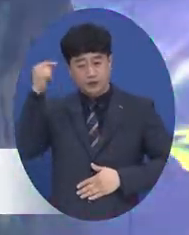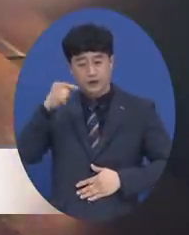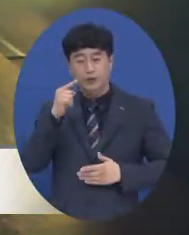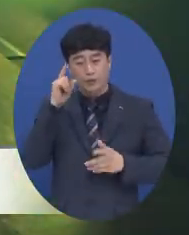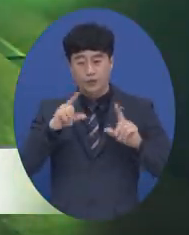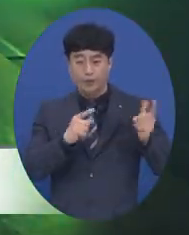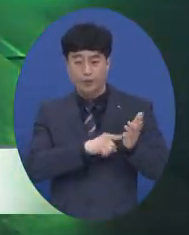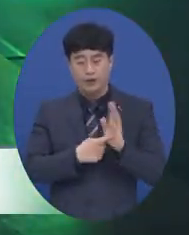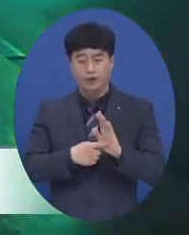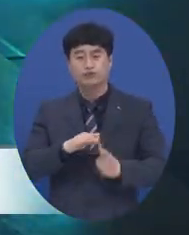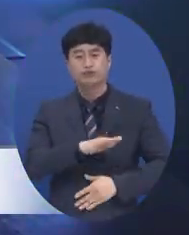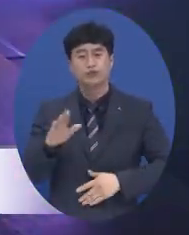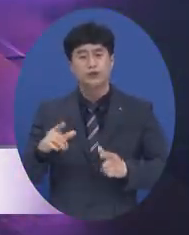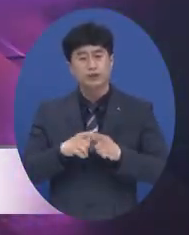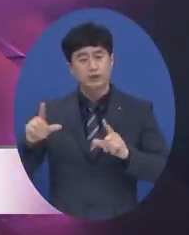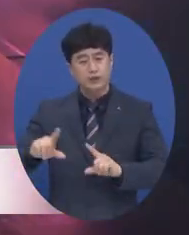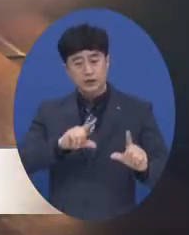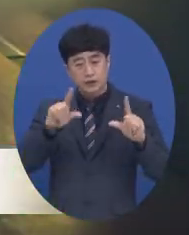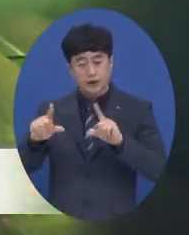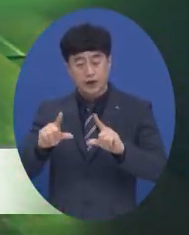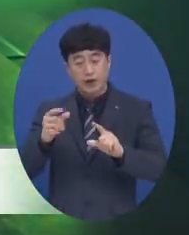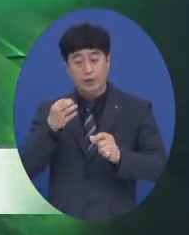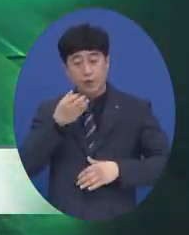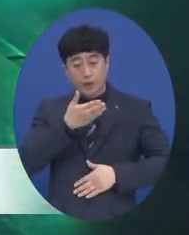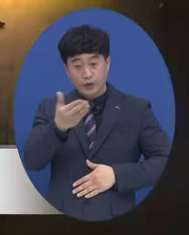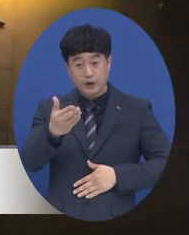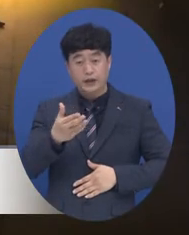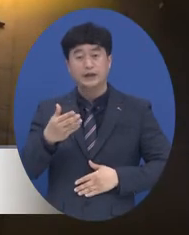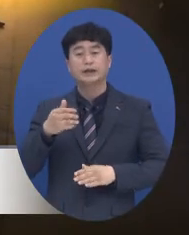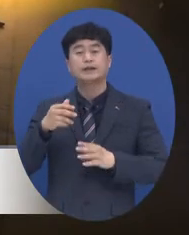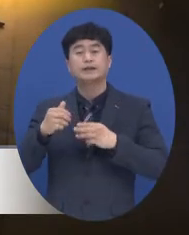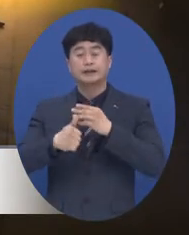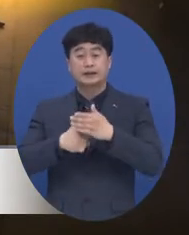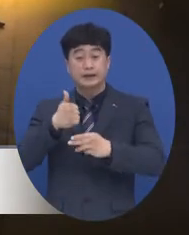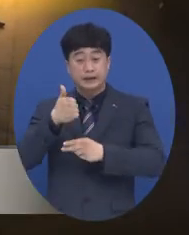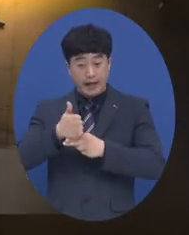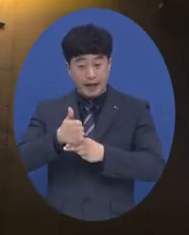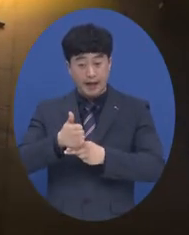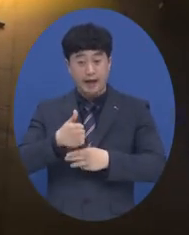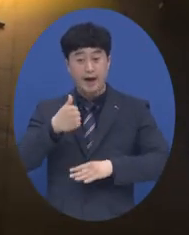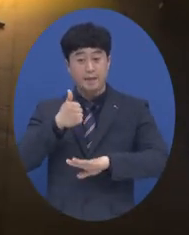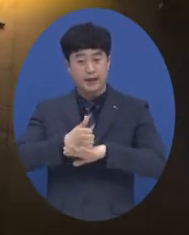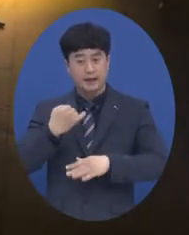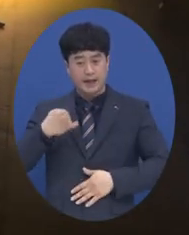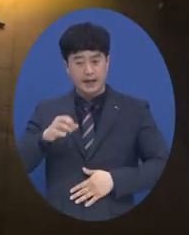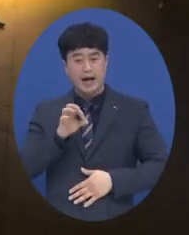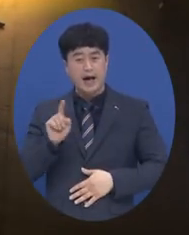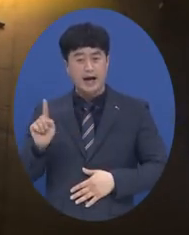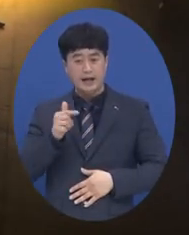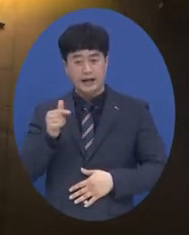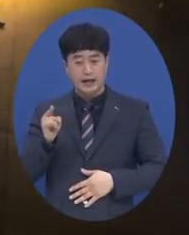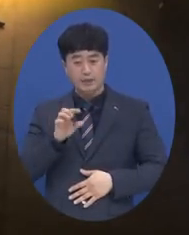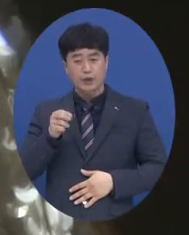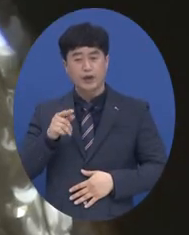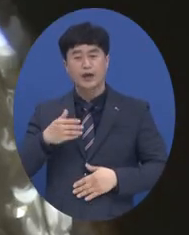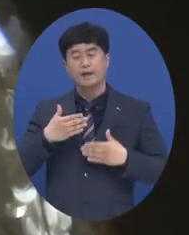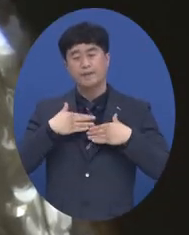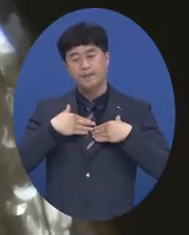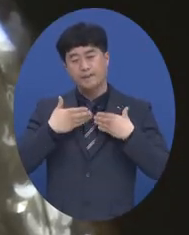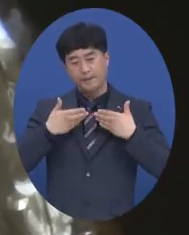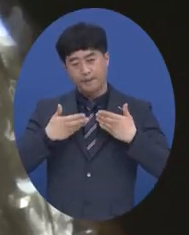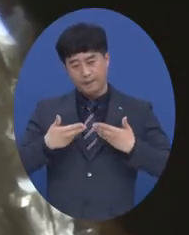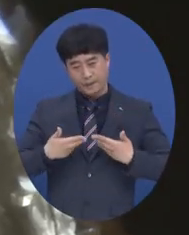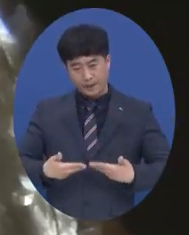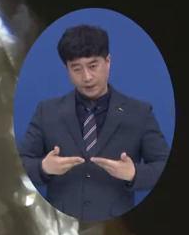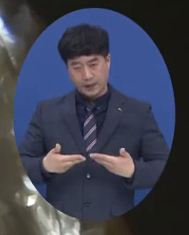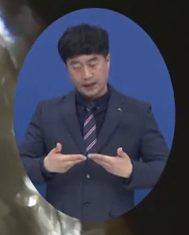담아낸 작품 신의 막내딸 아네모네는 이 시대를 살아가는 관객들에게 잔잔한 여운을 남기며 진정한